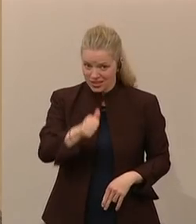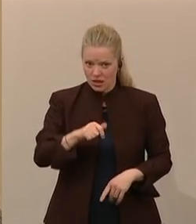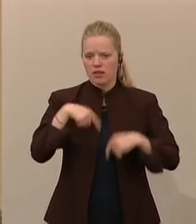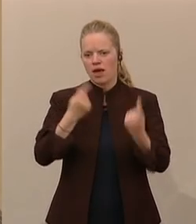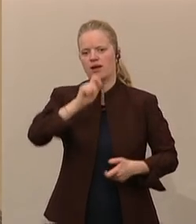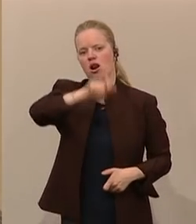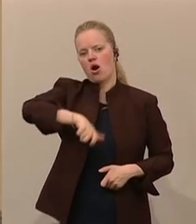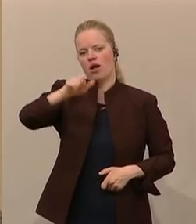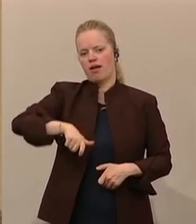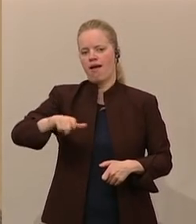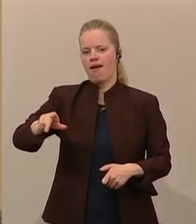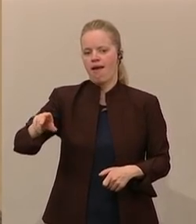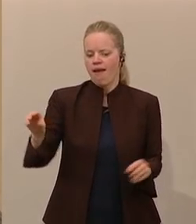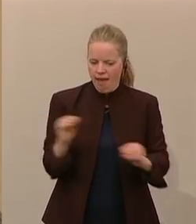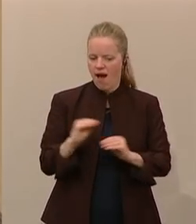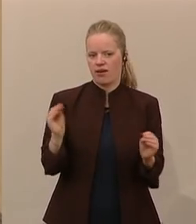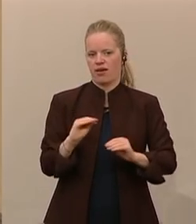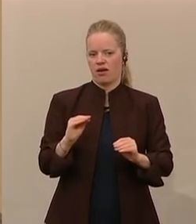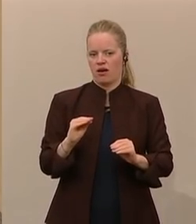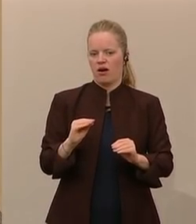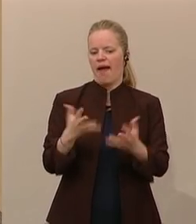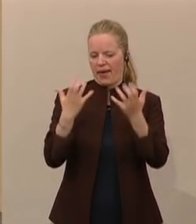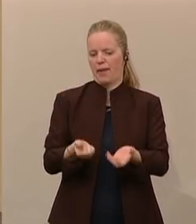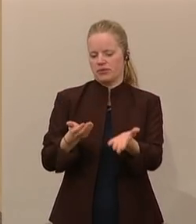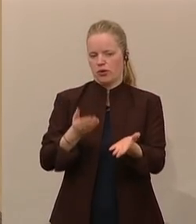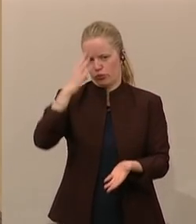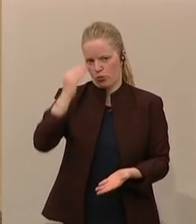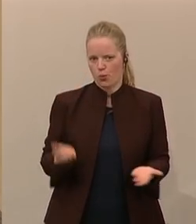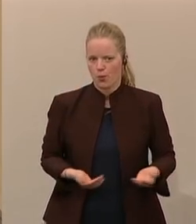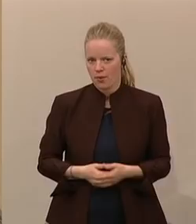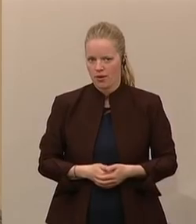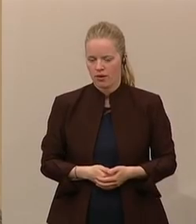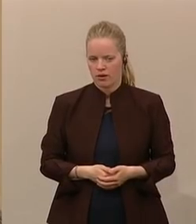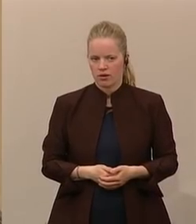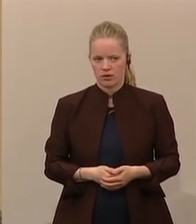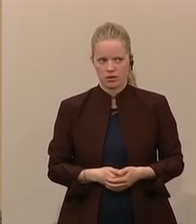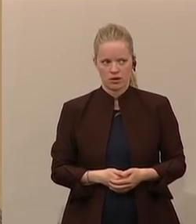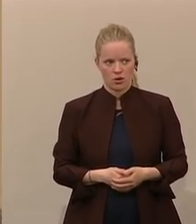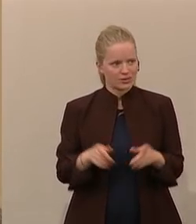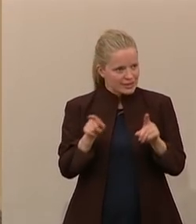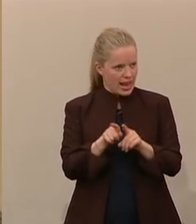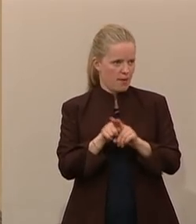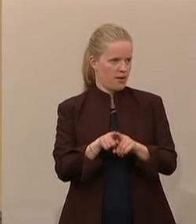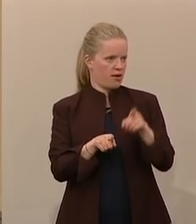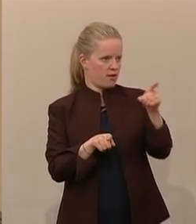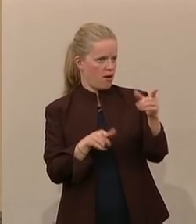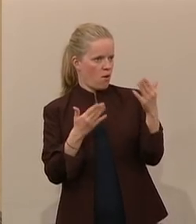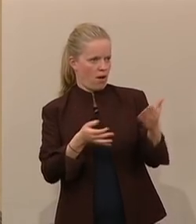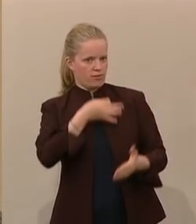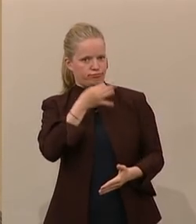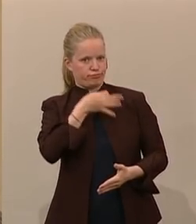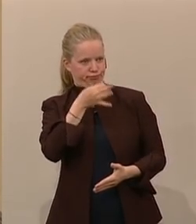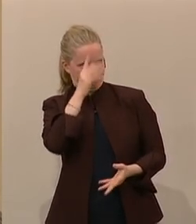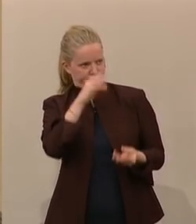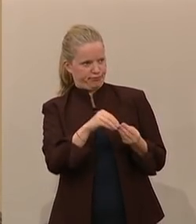Ehrlichen zu den Dummen. Und das wollen wir verhindern. Und genau das Gleiche ist bei dem, was Sie hier verzapfen. Wenn Sie sich hier gegen